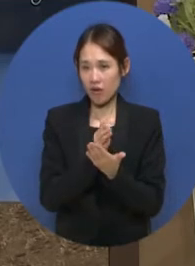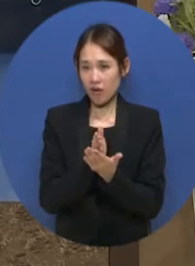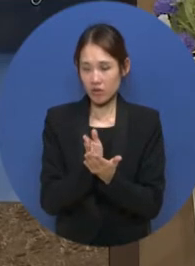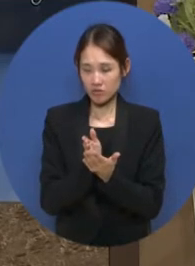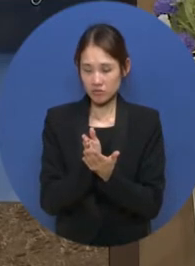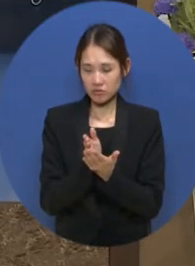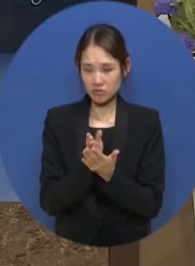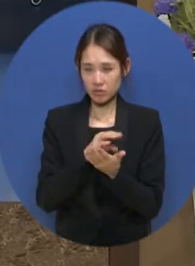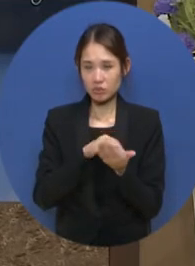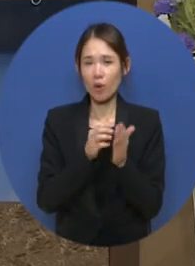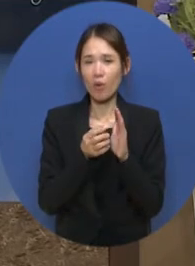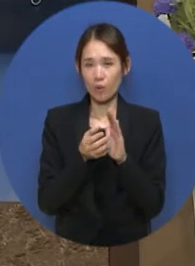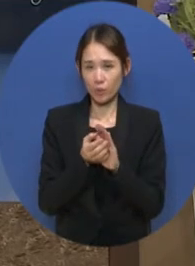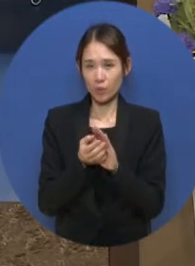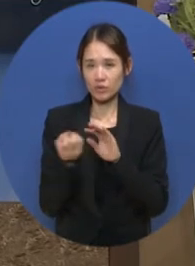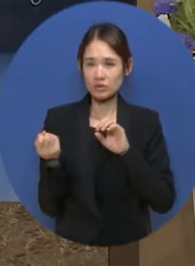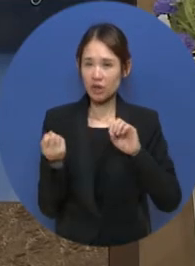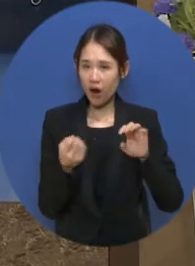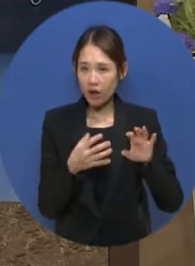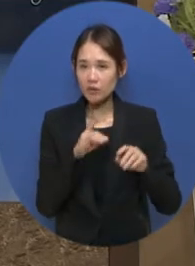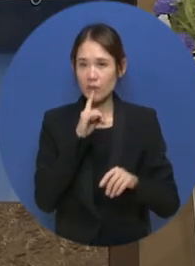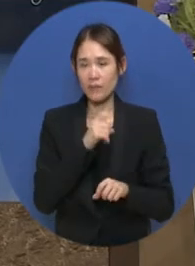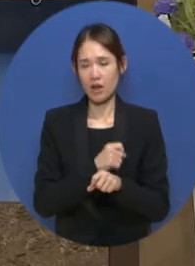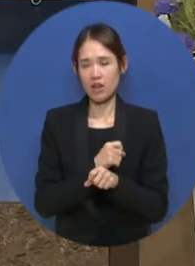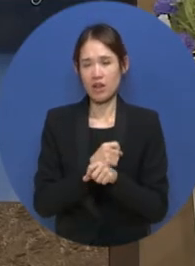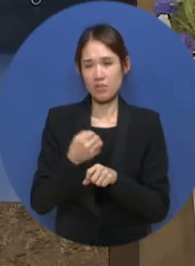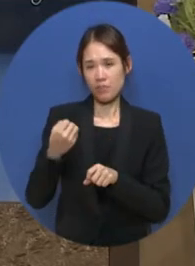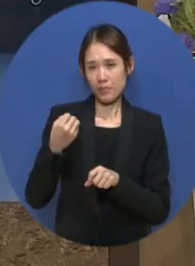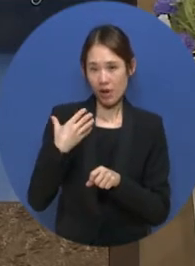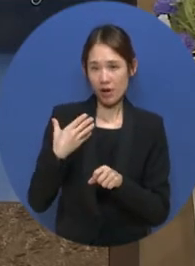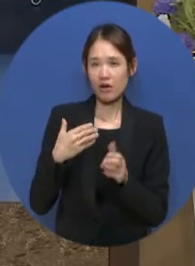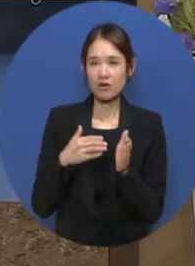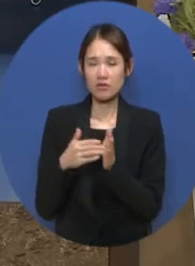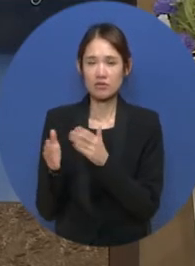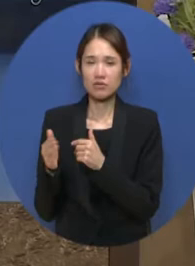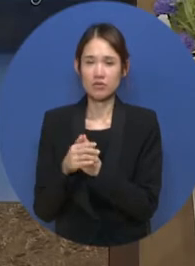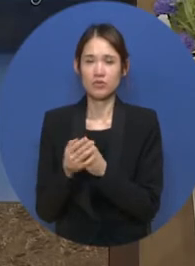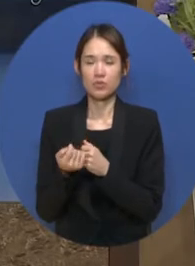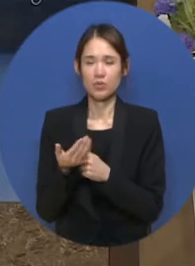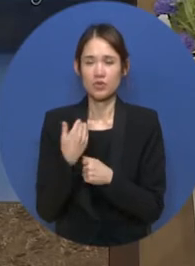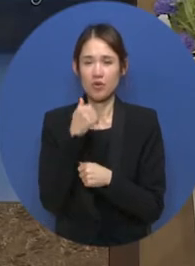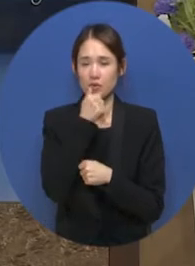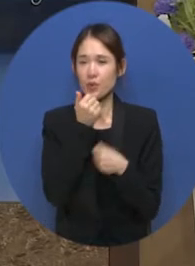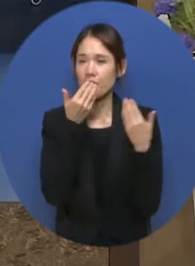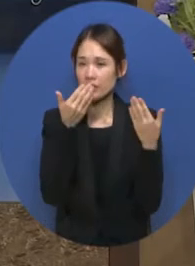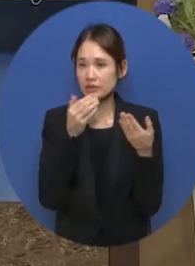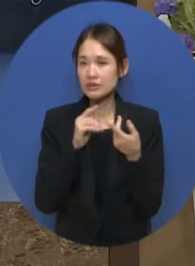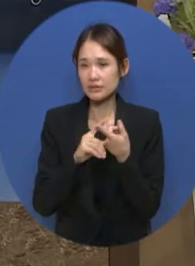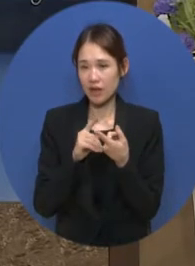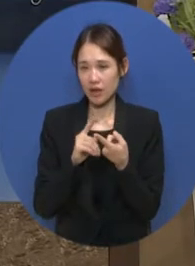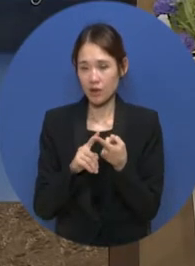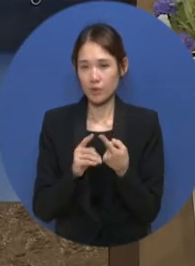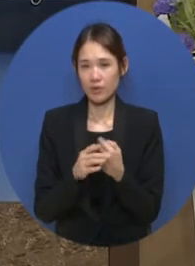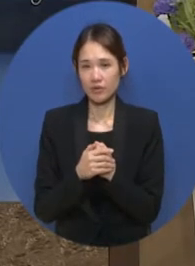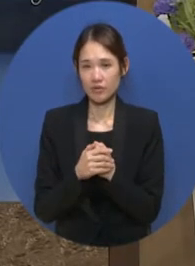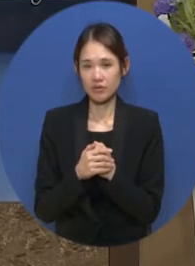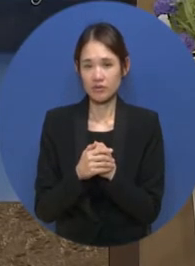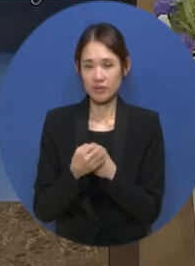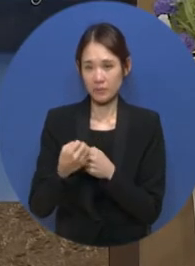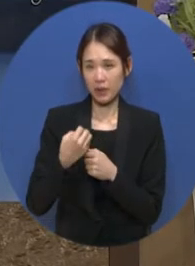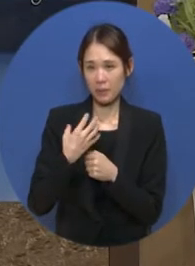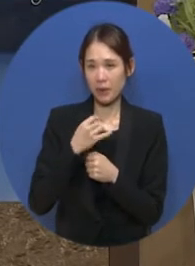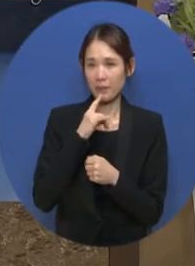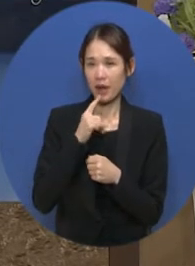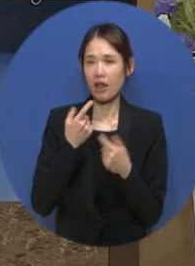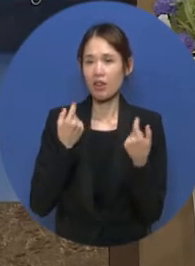5가지 정도의 장애 학교에 명이 있다고 말씀을 해주셨는데요 앞서서 그 소개 말씀에서도 또 언급을 하셨다